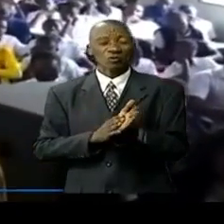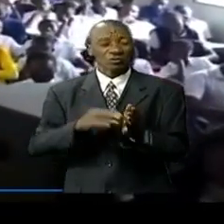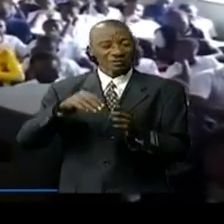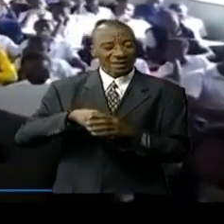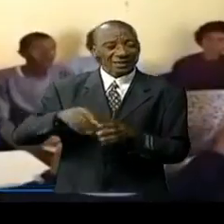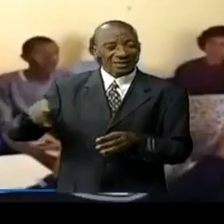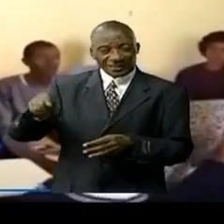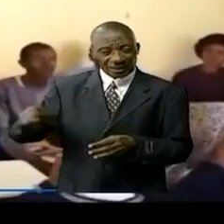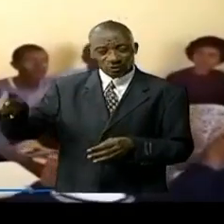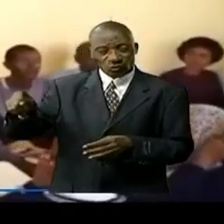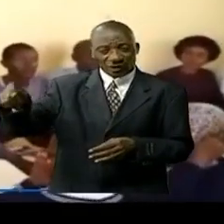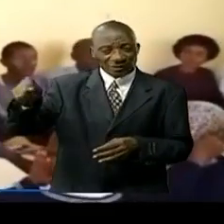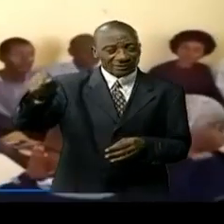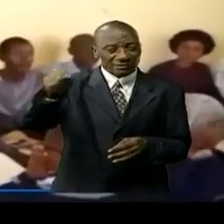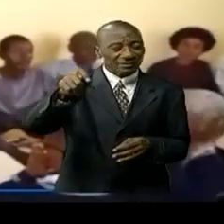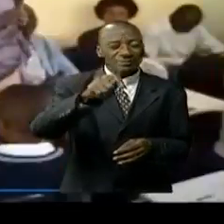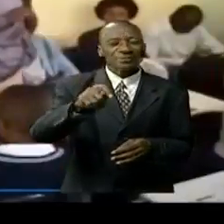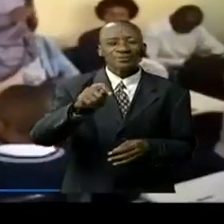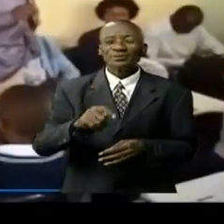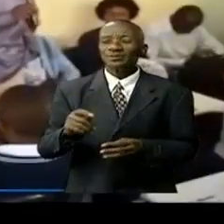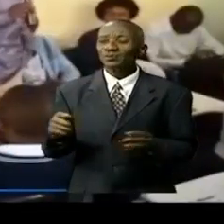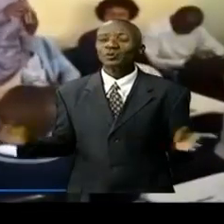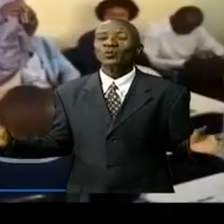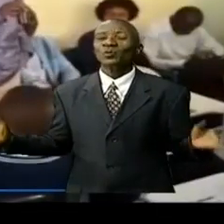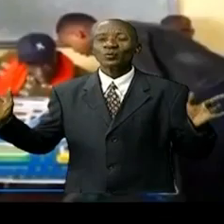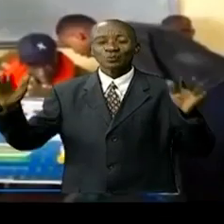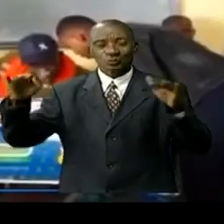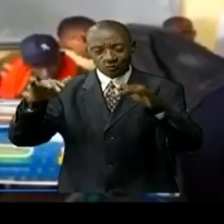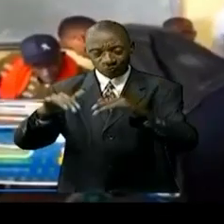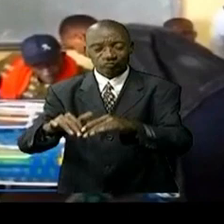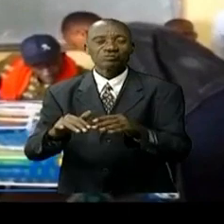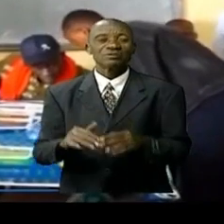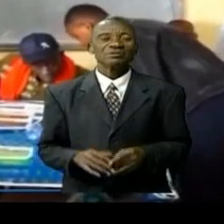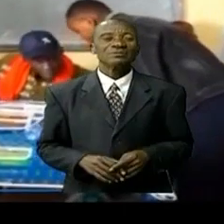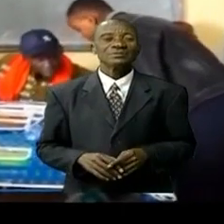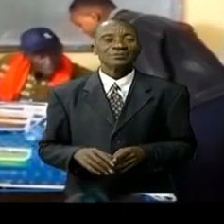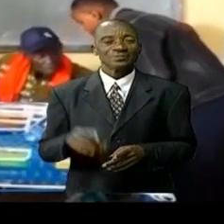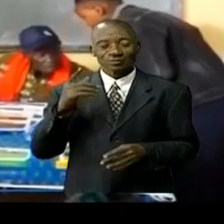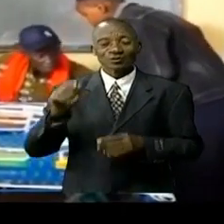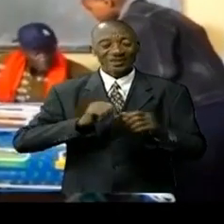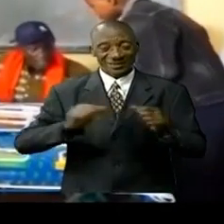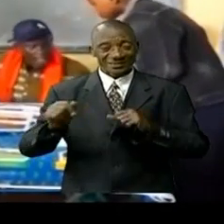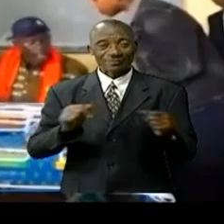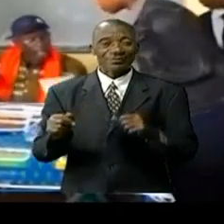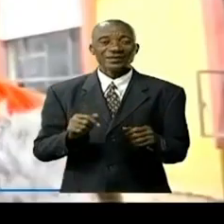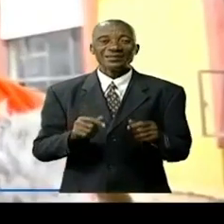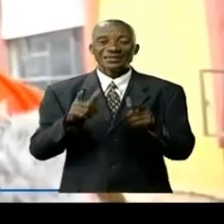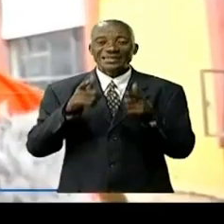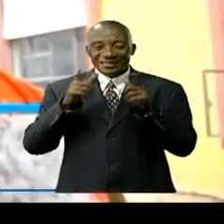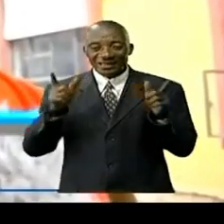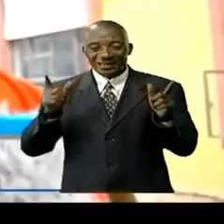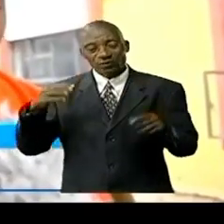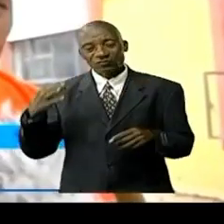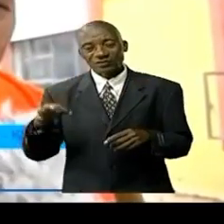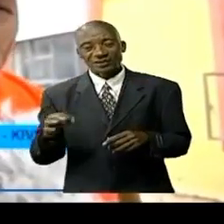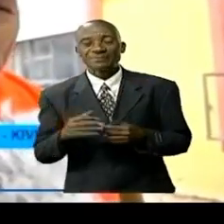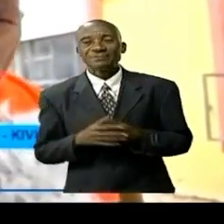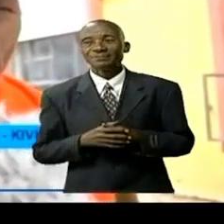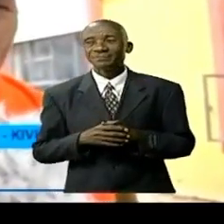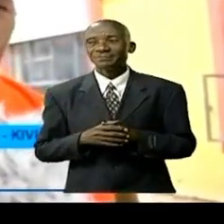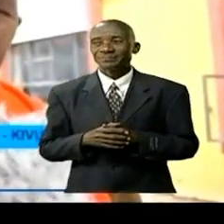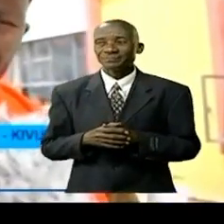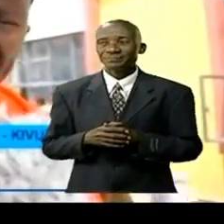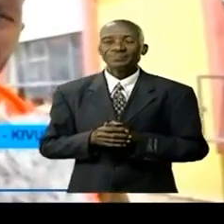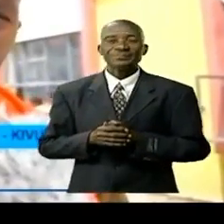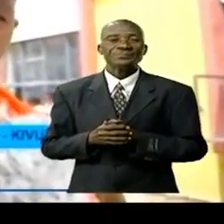et d'ailleurs des notions de base, les règles et techniques de l'écriture poétique. Aujourd'hui, ça a été une occasion